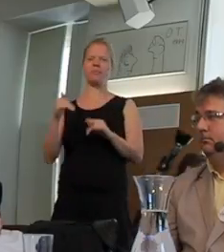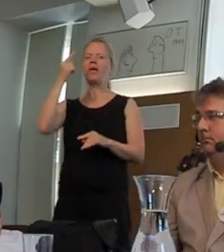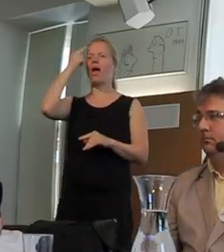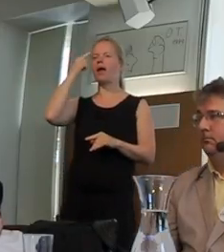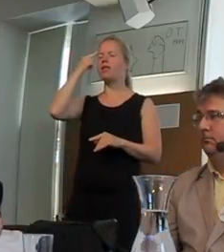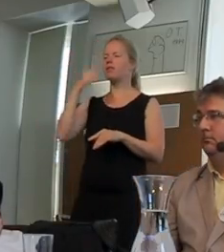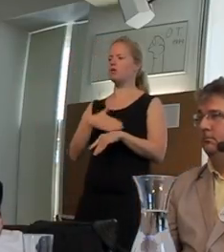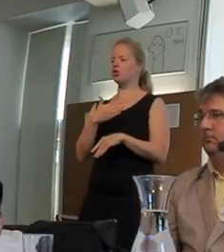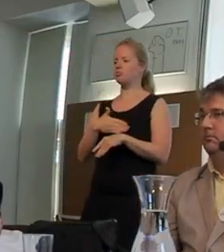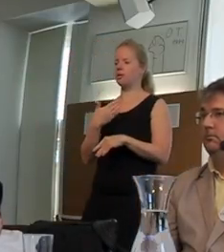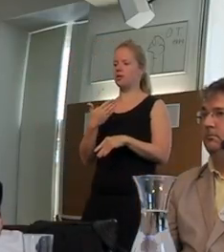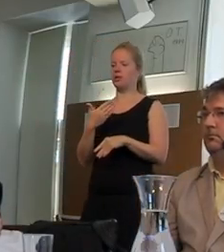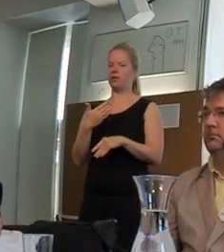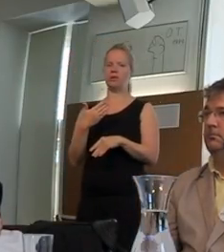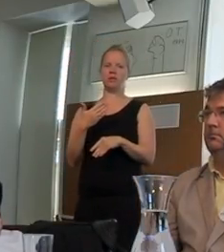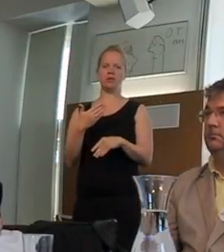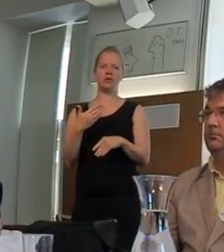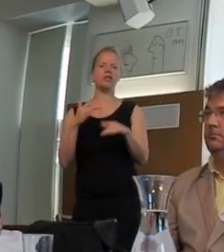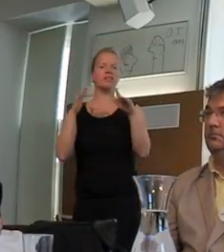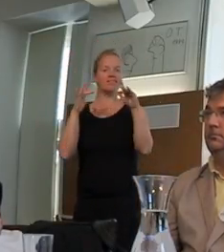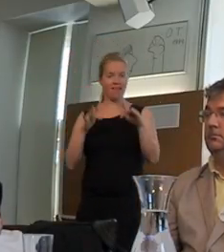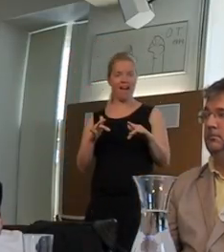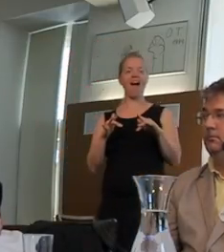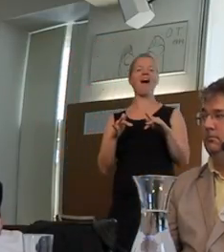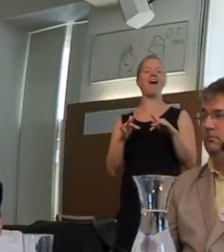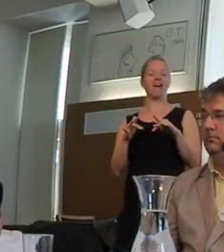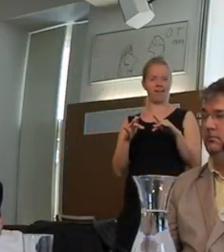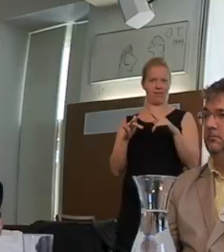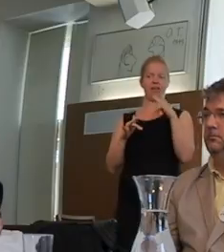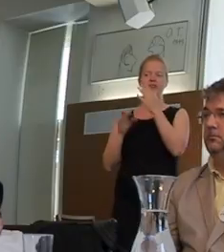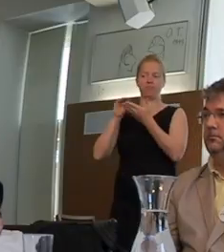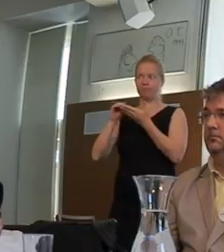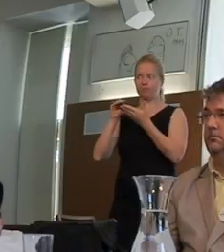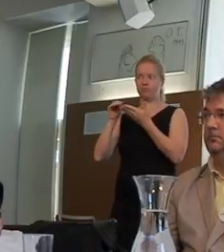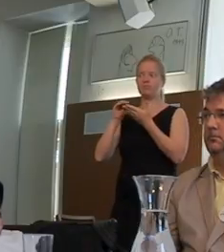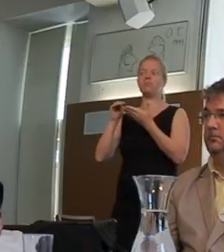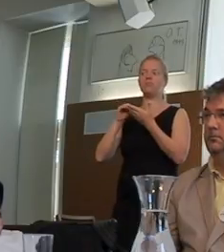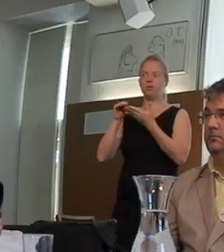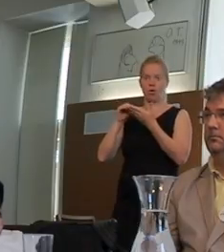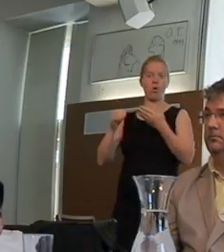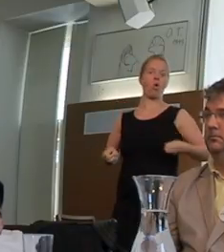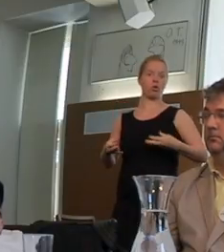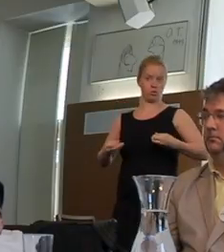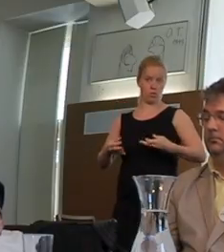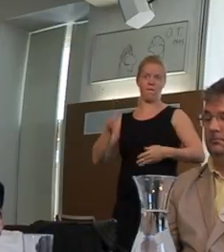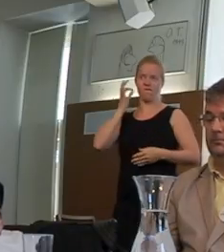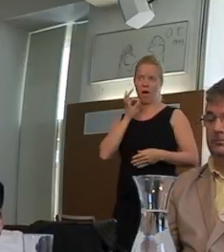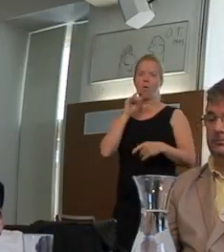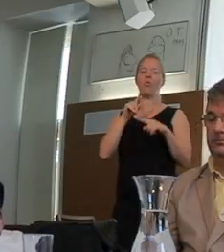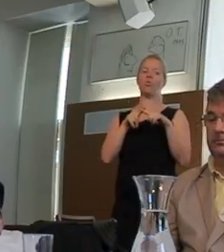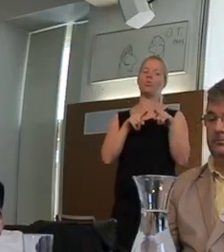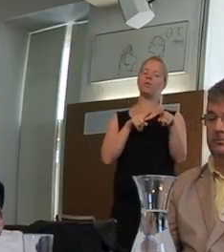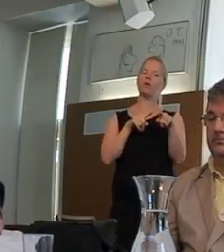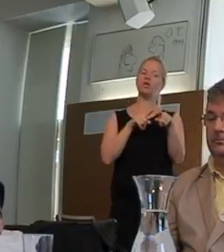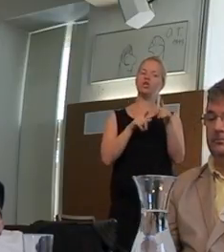eine Schreiberin im Rollstuhl und an den Licht ins Dunkel und Sportreporter ohne